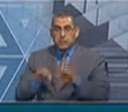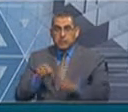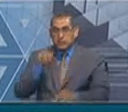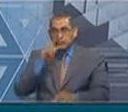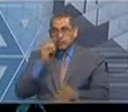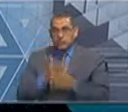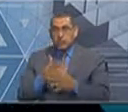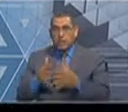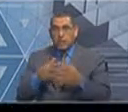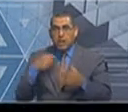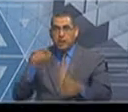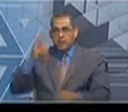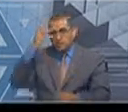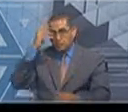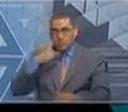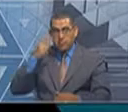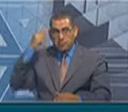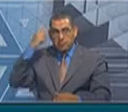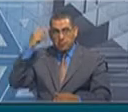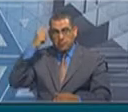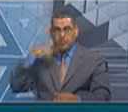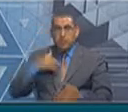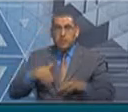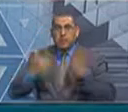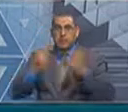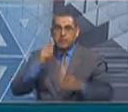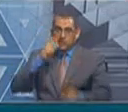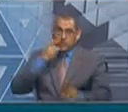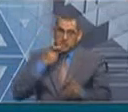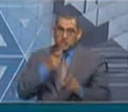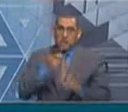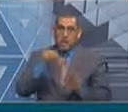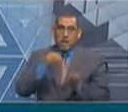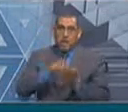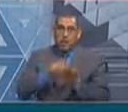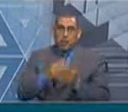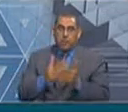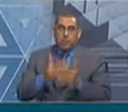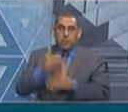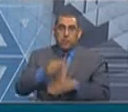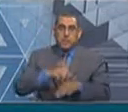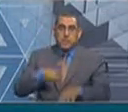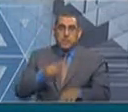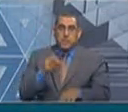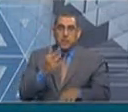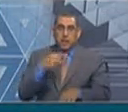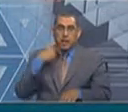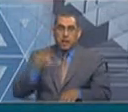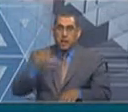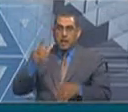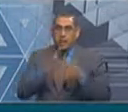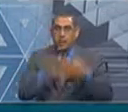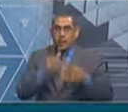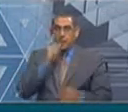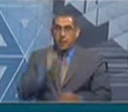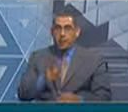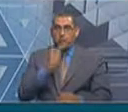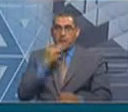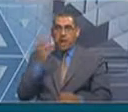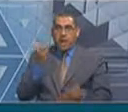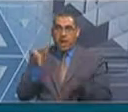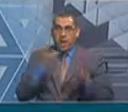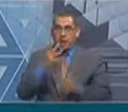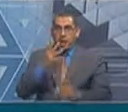التي يتبعها الرئيس الأمريكي دونالد ترامب على إيران. وخلال ساعات سيعلن الرئيس الأمريكي فرض عقوبات على أكثر